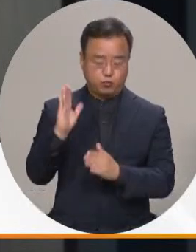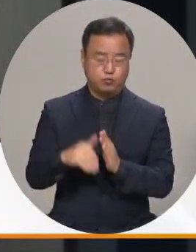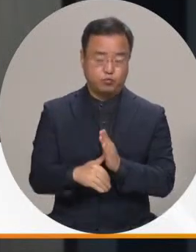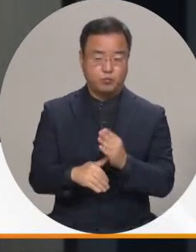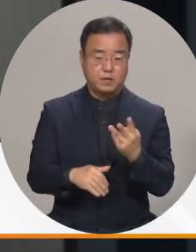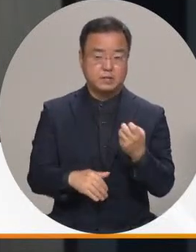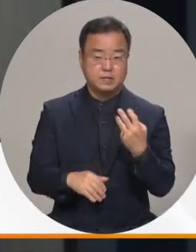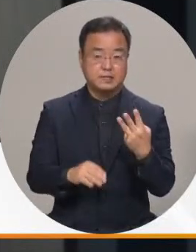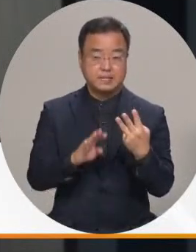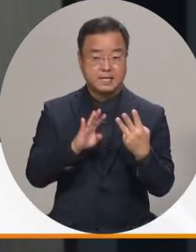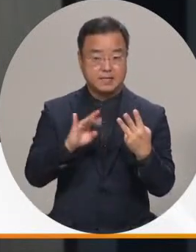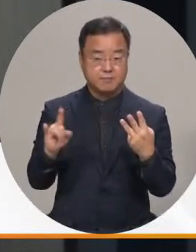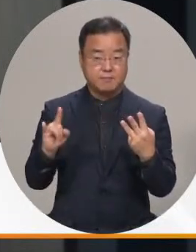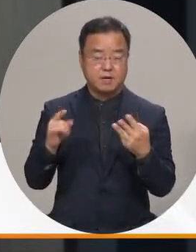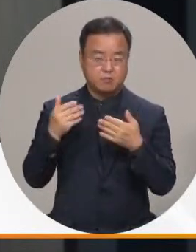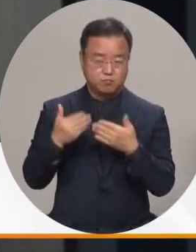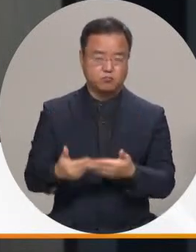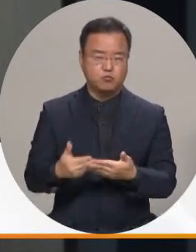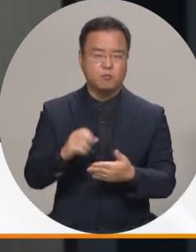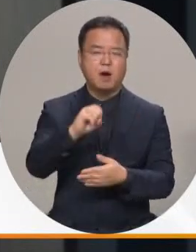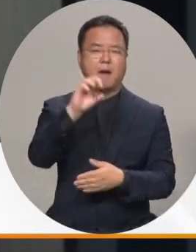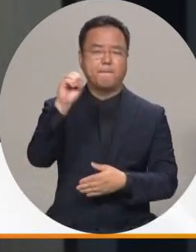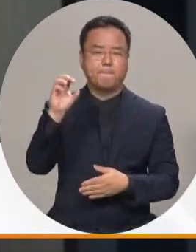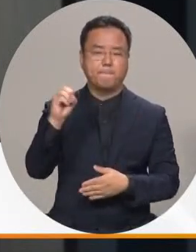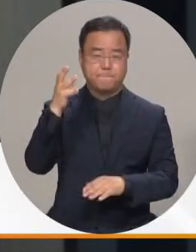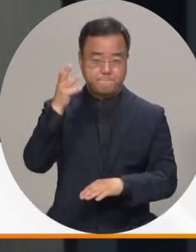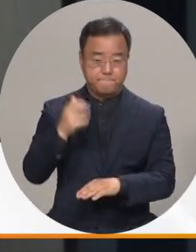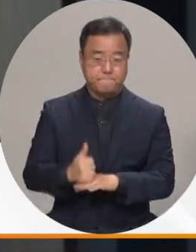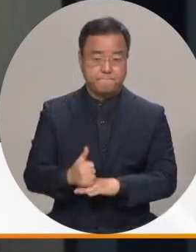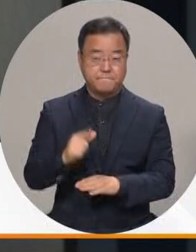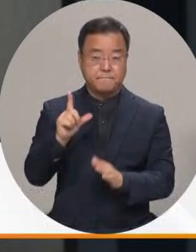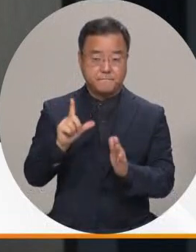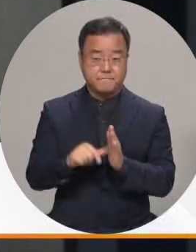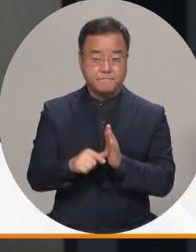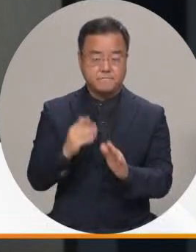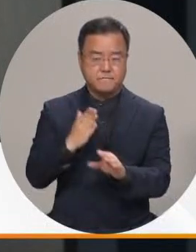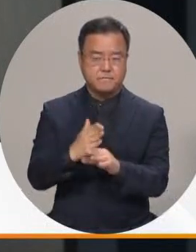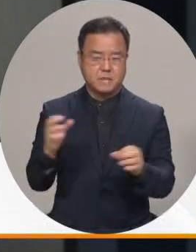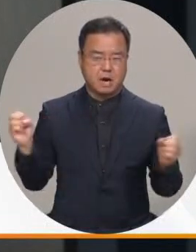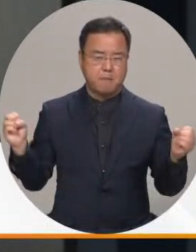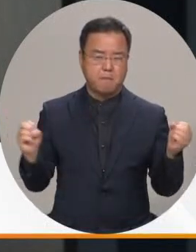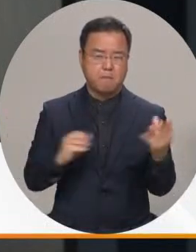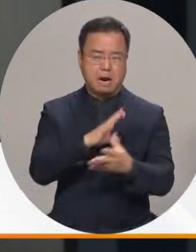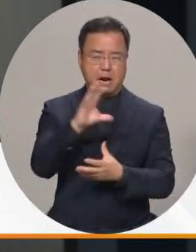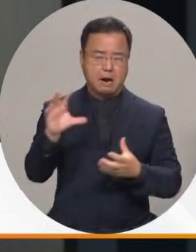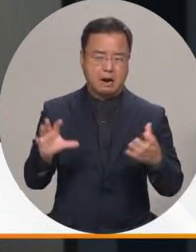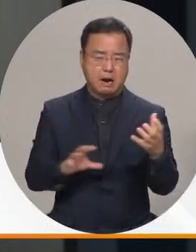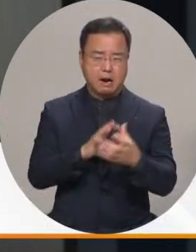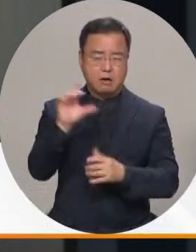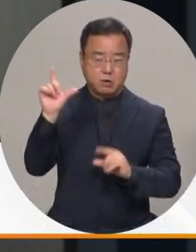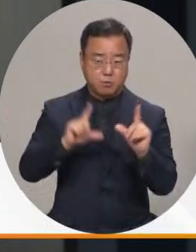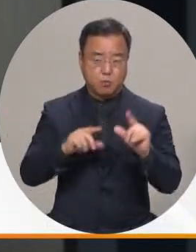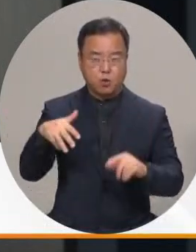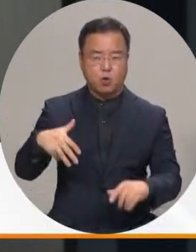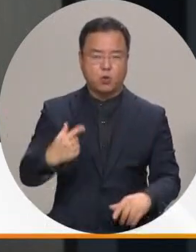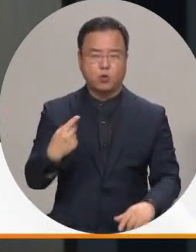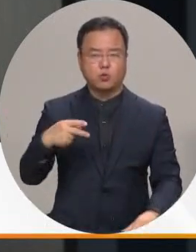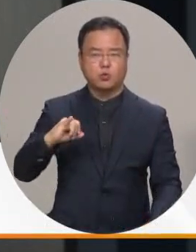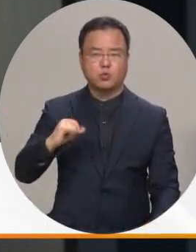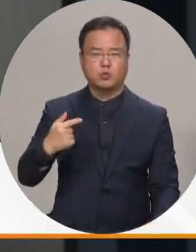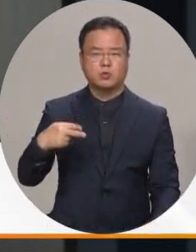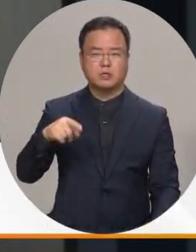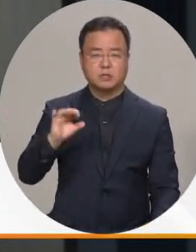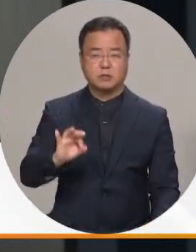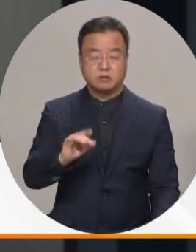질량이 무거운 별들이 최후를 맞이하는 순간에 발생하는 폭발을 우리가 초신성이 부릅니다 그런데이 초신성 때문에